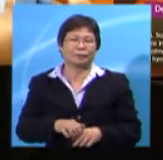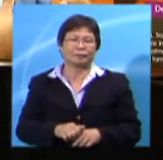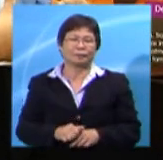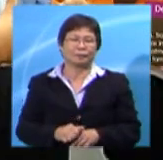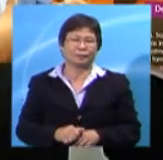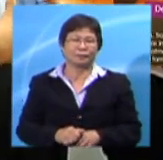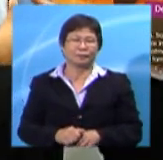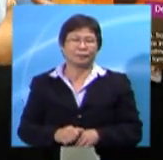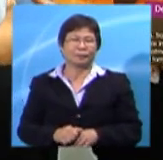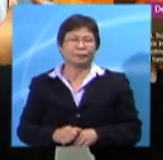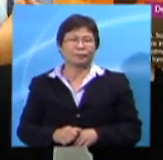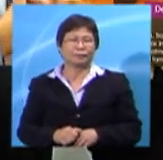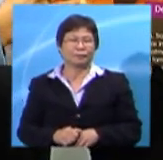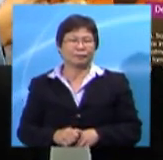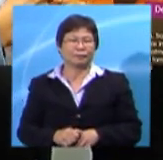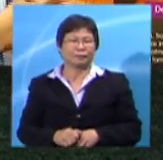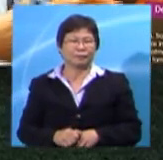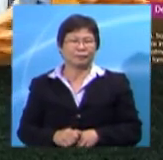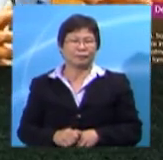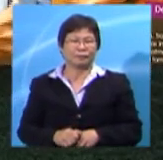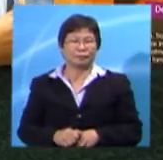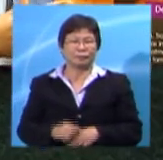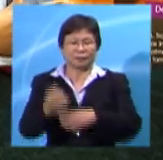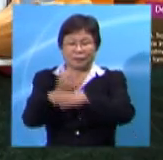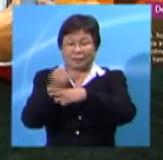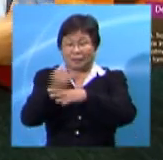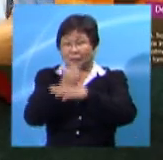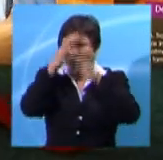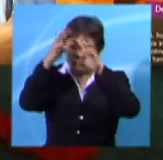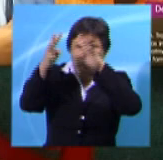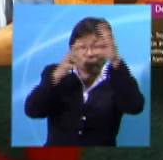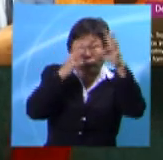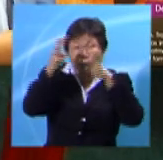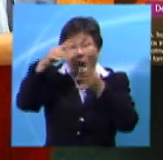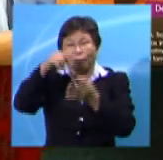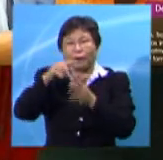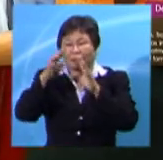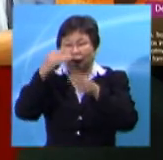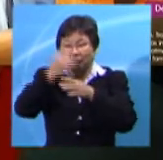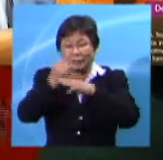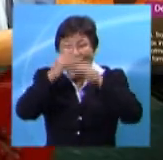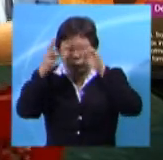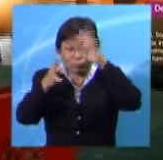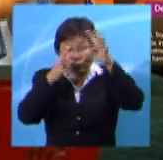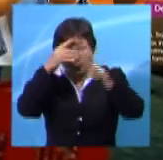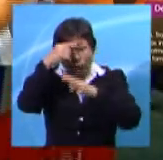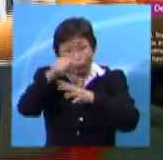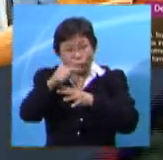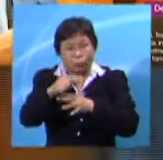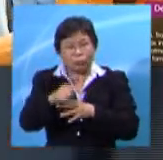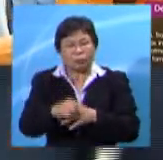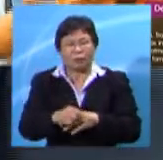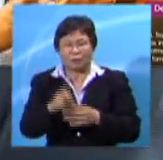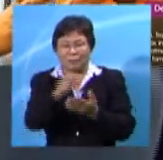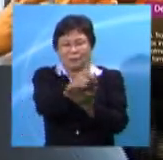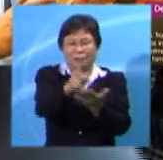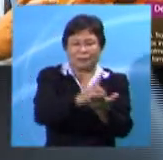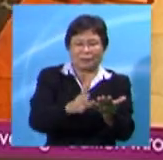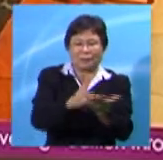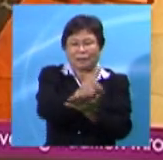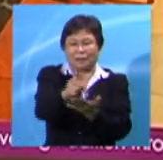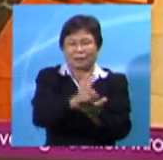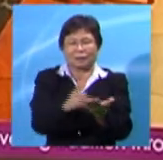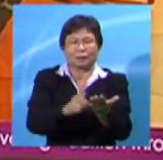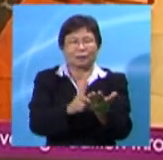juga dan juga dalam industri Reka bentuk prod strend ini sendiri untuk melihat design sebagai satu